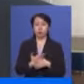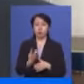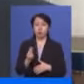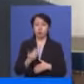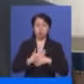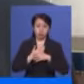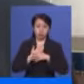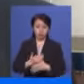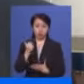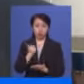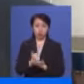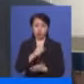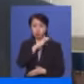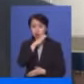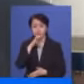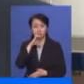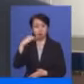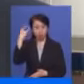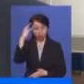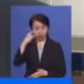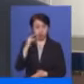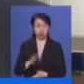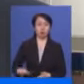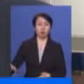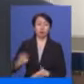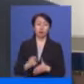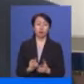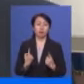финансовой поддержке Акимата Северо-Казахстанской области. Имена